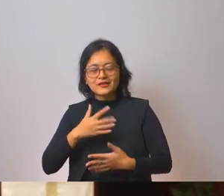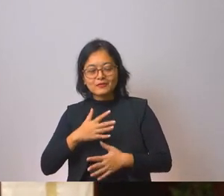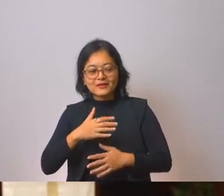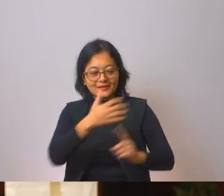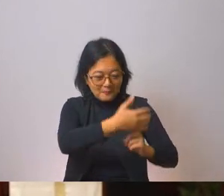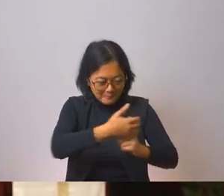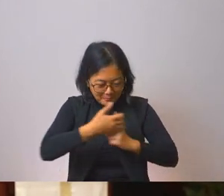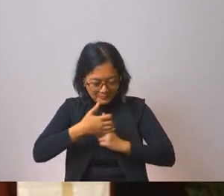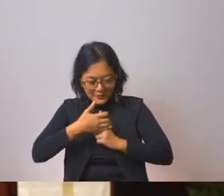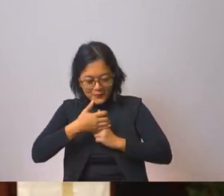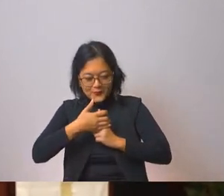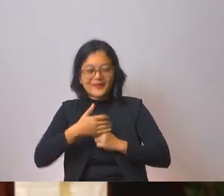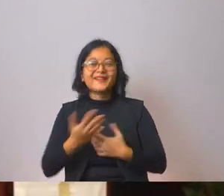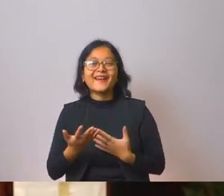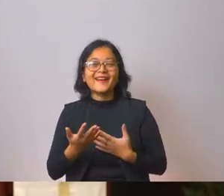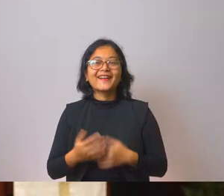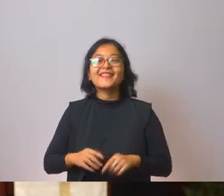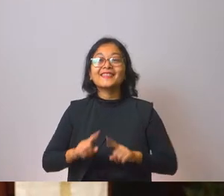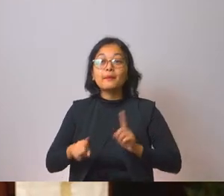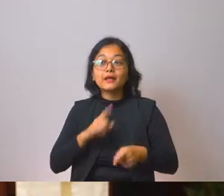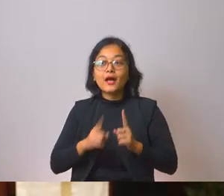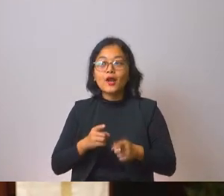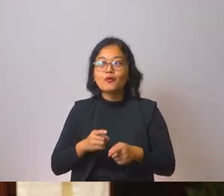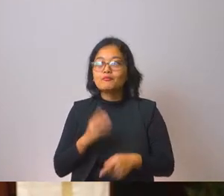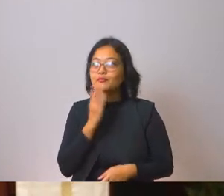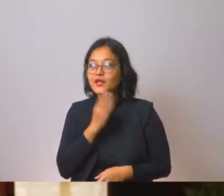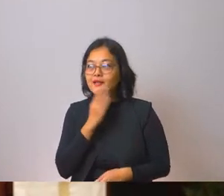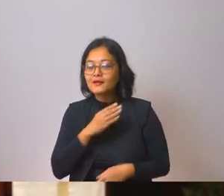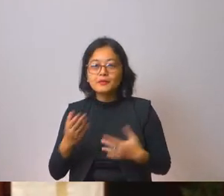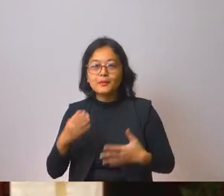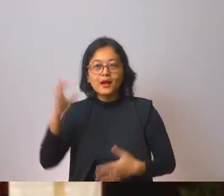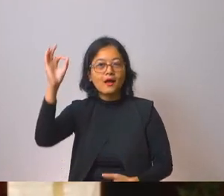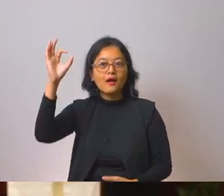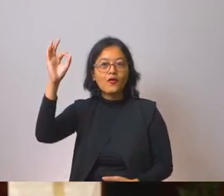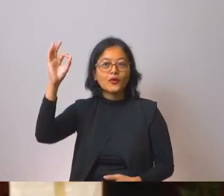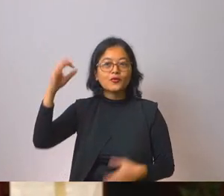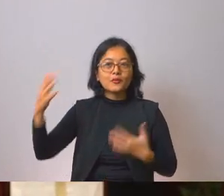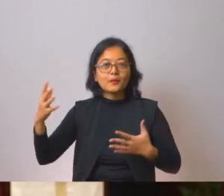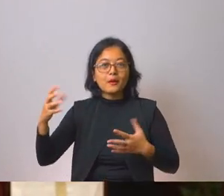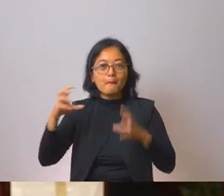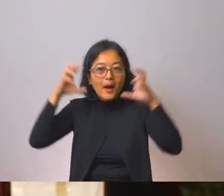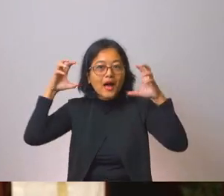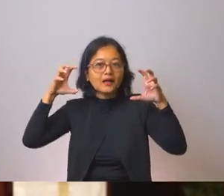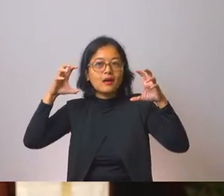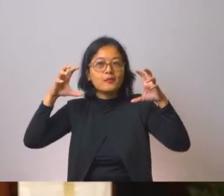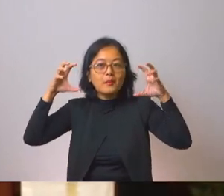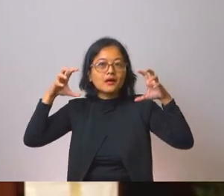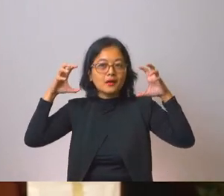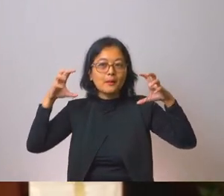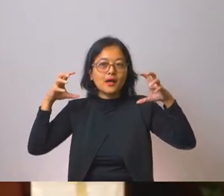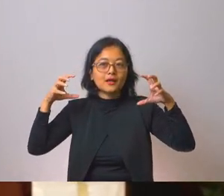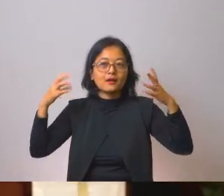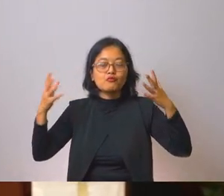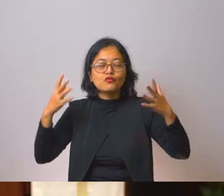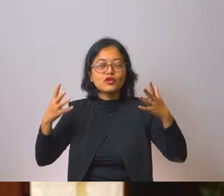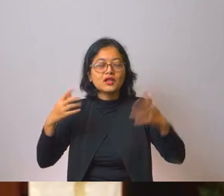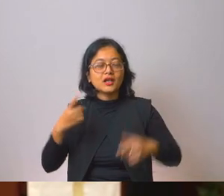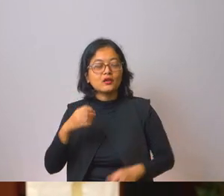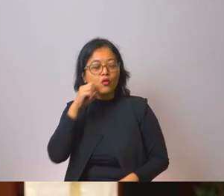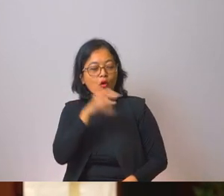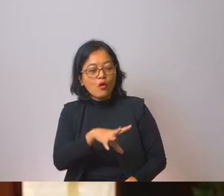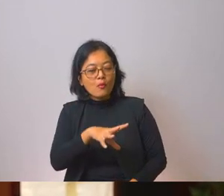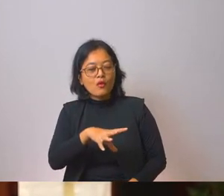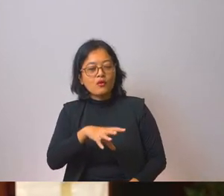Marah. Ya. Lalu marahnya kadang tambah bumbu. Ya, ada yang kekerasan verbal, ada